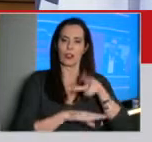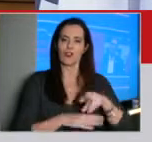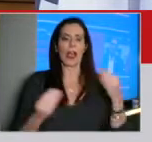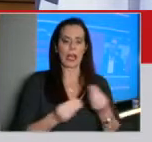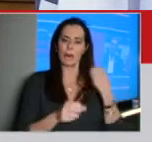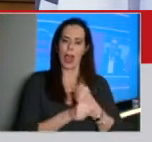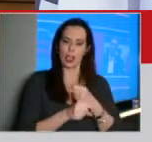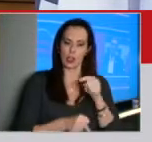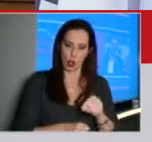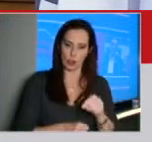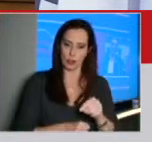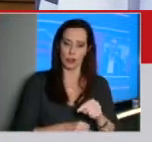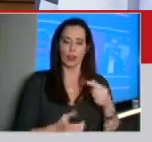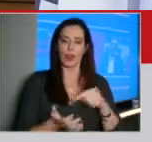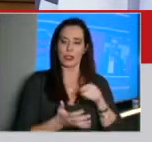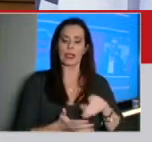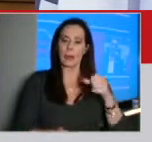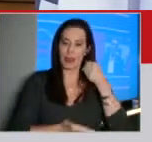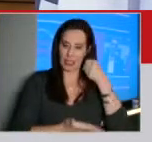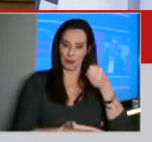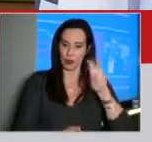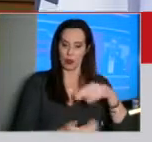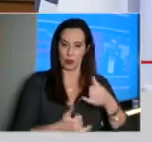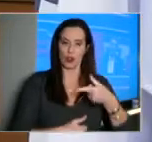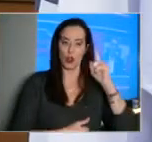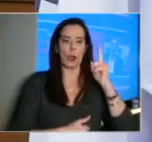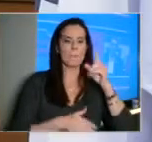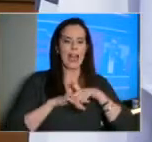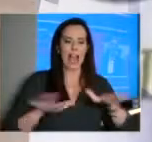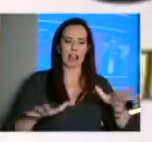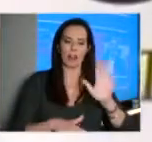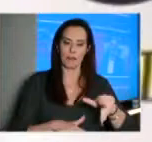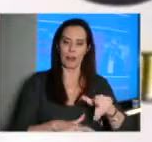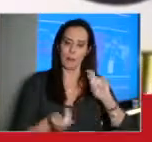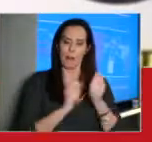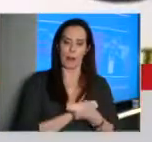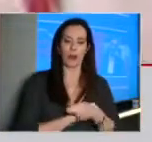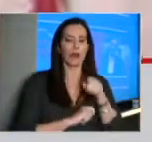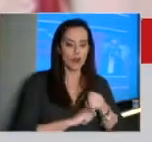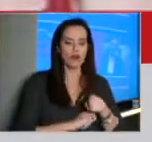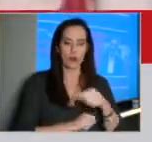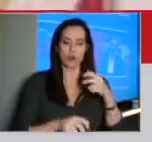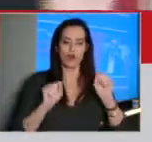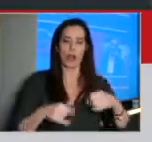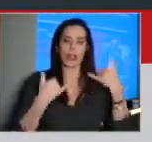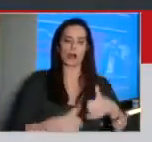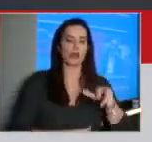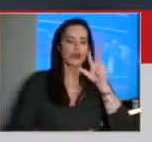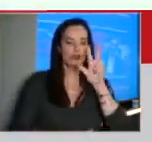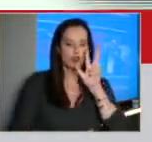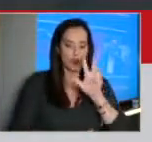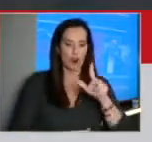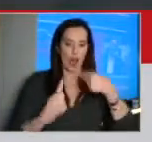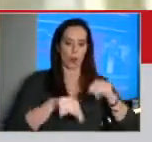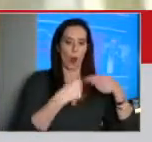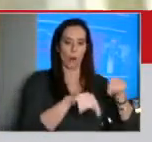הכלים לעשות את זה. כתוצאה מזה גם התקציב שעומד לרשותו הוא למעל מיליארד שקלים, לגמרי מהפכה. הוא זה ששולט היום בשלושת